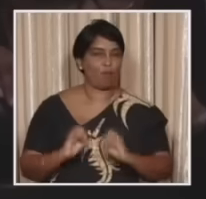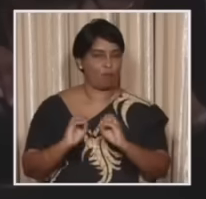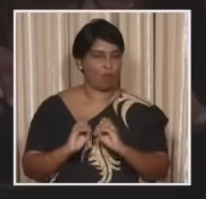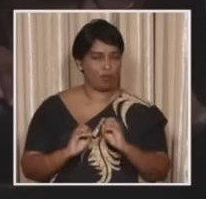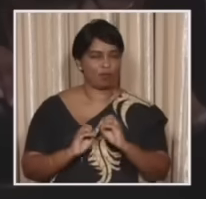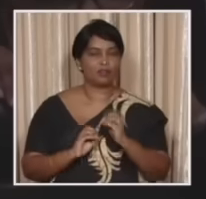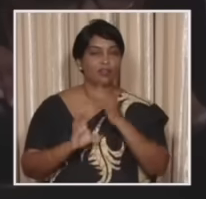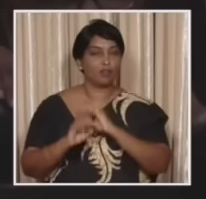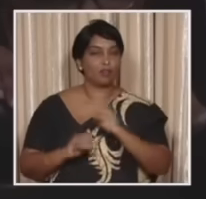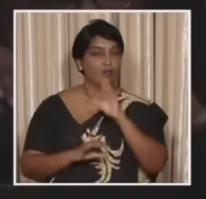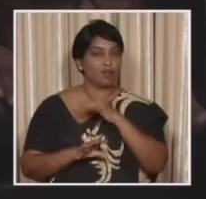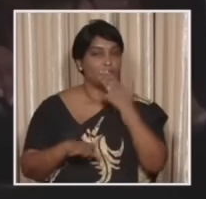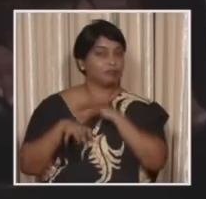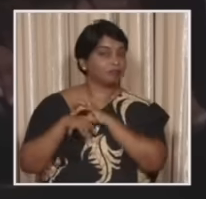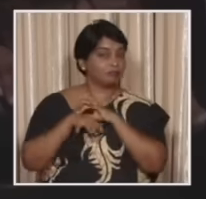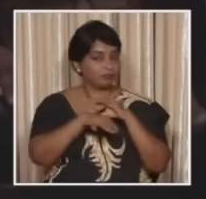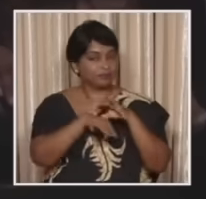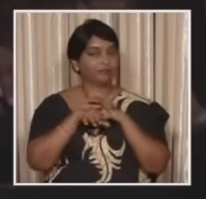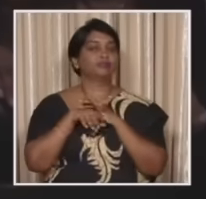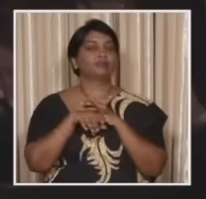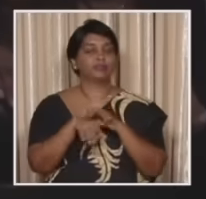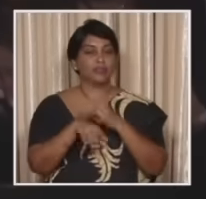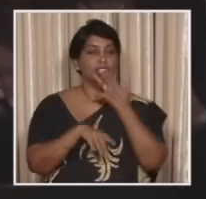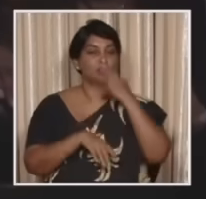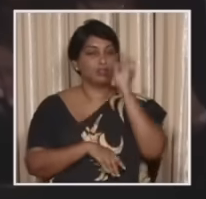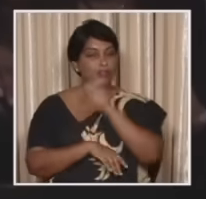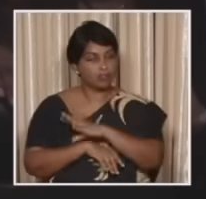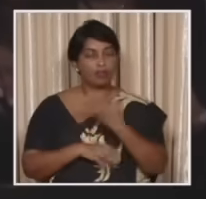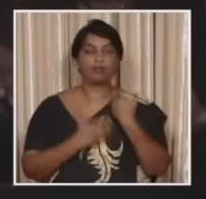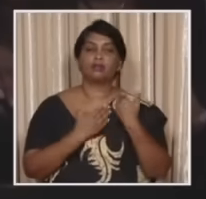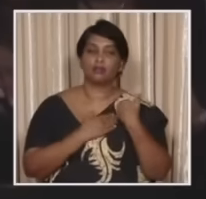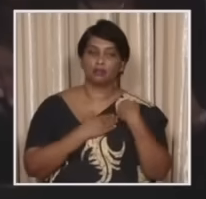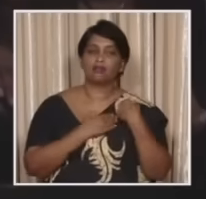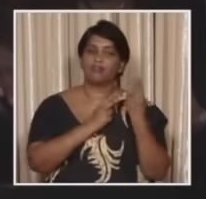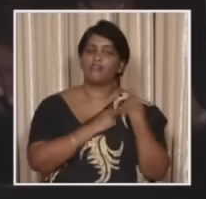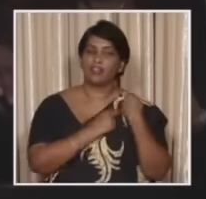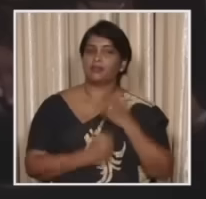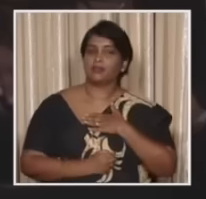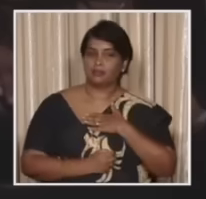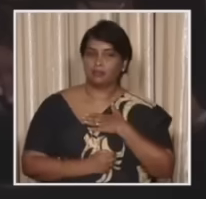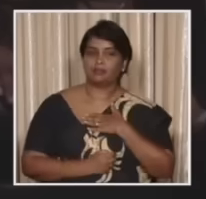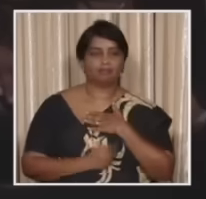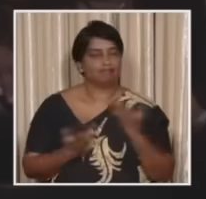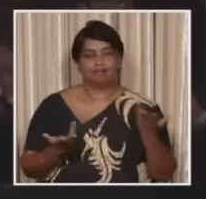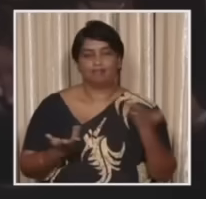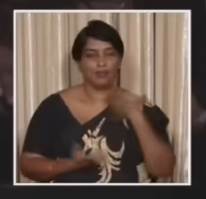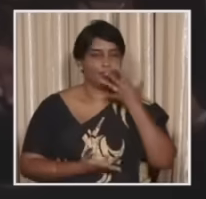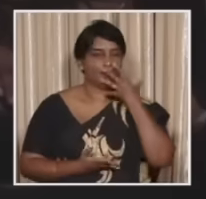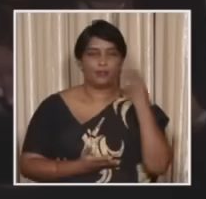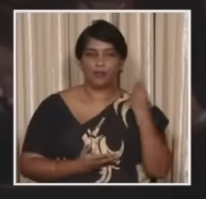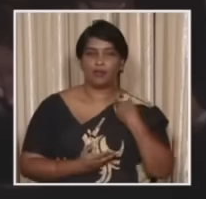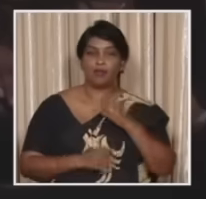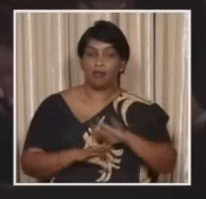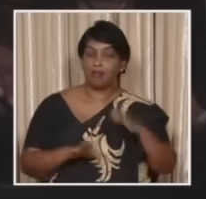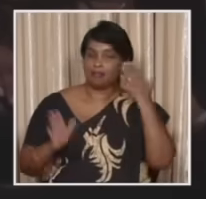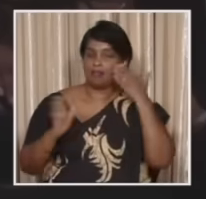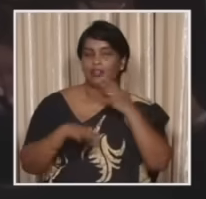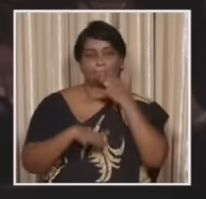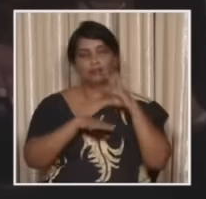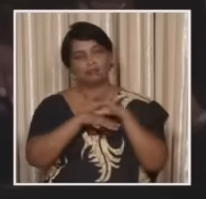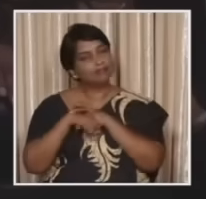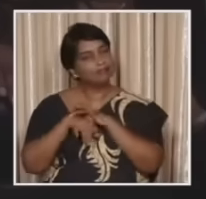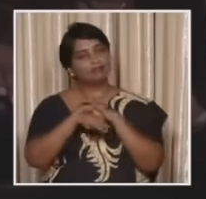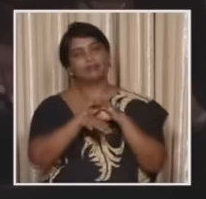ඒ පෙරපාසල් දරුවෝ ගේන්නත් පාසලට දාන්නත් මම හැබැයි වෙලා තියෙනවා. මම දන්නේ නැහැ. මට ඒක මගේ දරුවෝ නිසා යන්න වෙලා තියෙනවා. මම